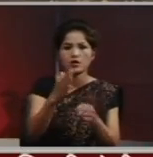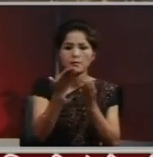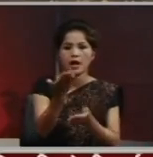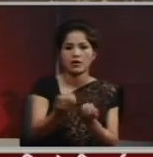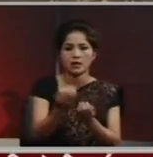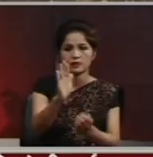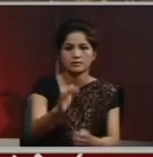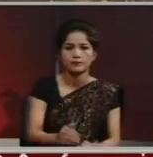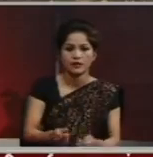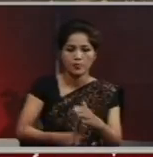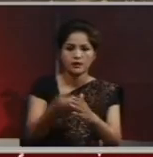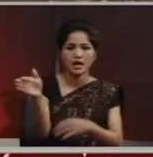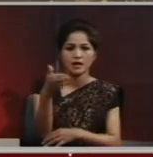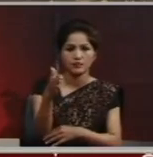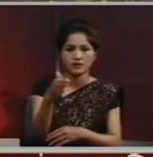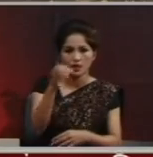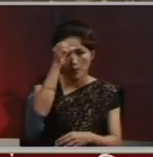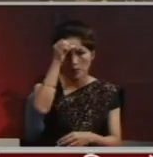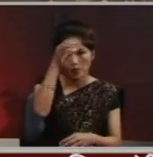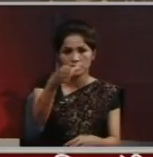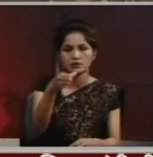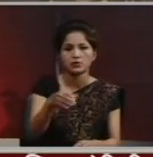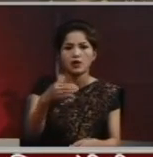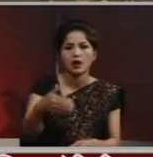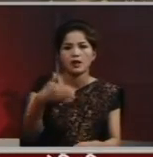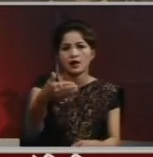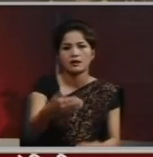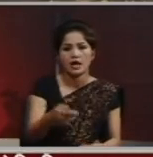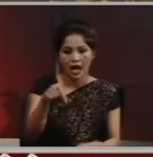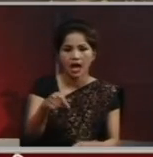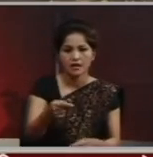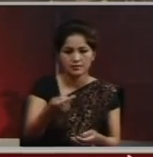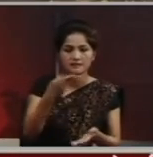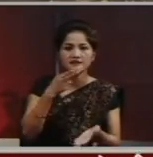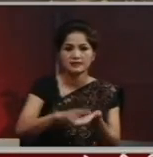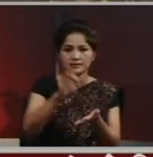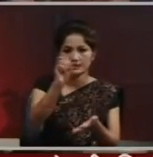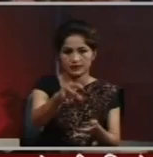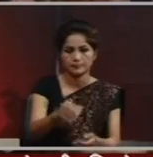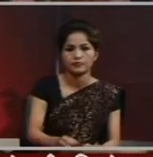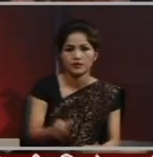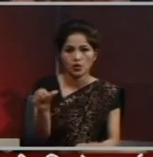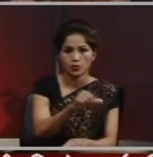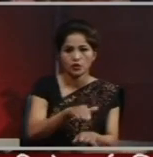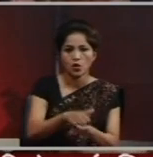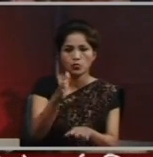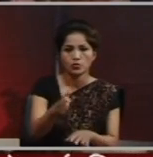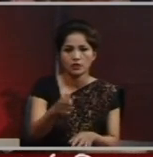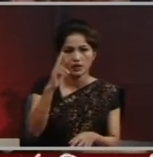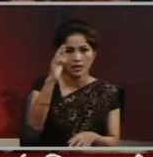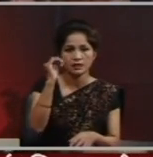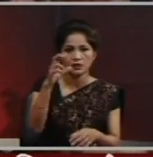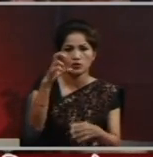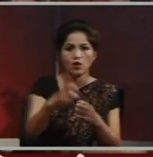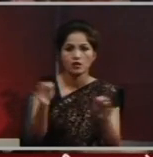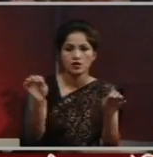छन्। प्रधानमन्त्री पुष्पकमल दाहाललाई आज ज्ञापन पत्र बुझाउँदै उनीहरूले राजनीतिक